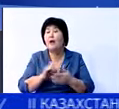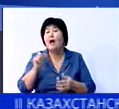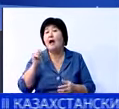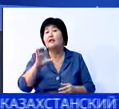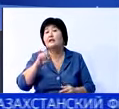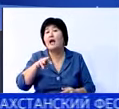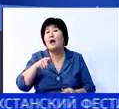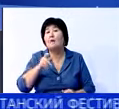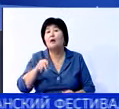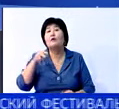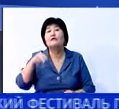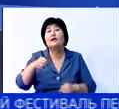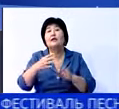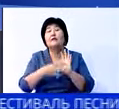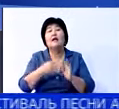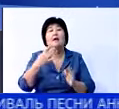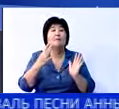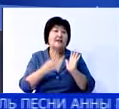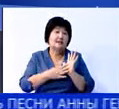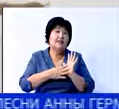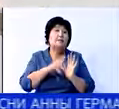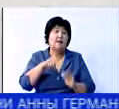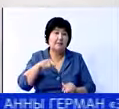Самғау 2019» по 9 номинациям.